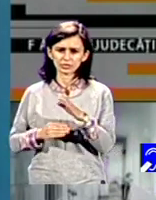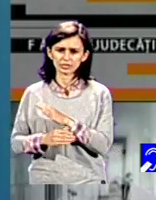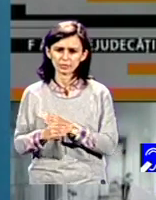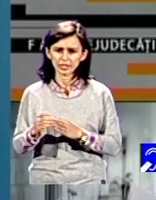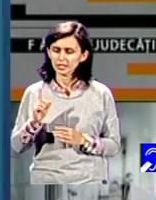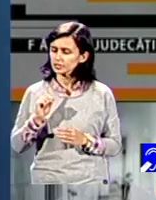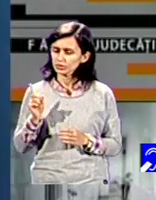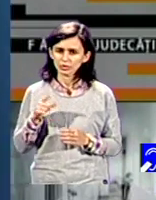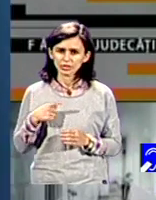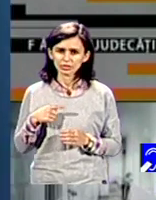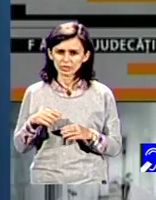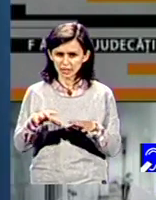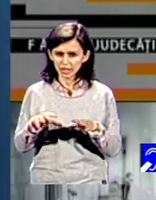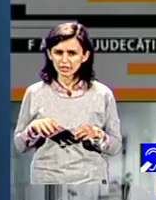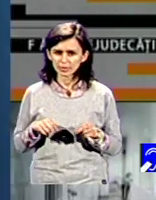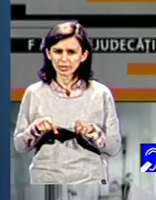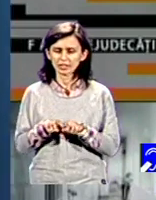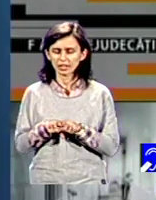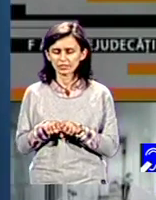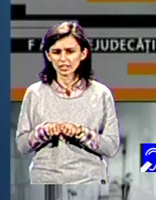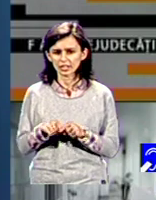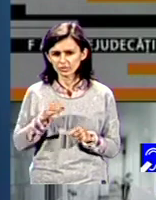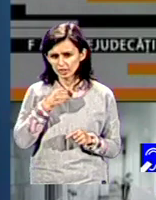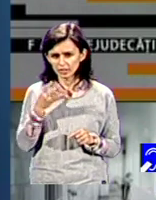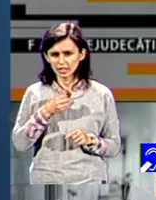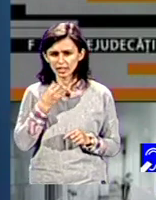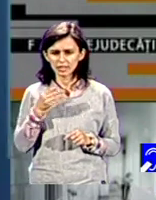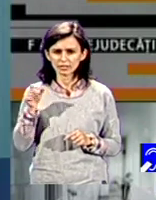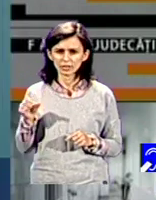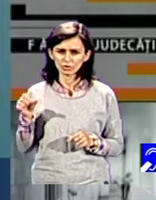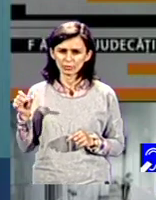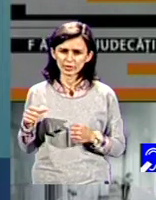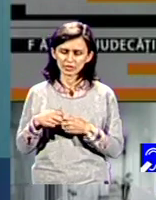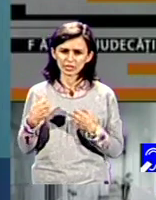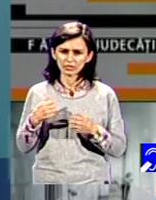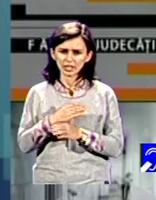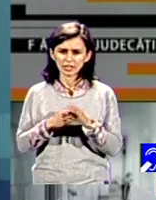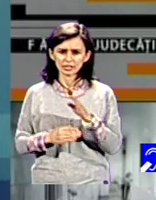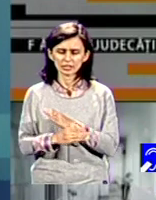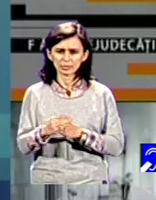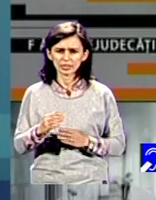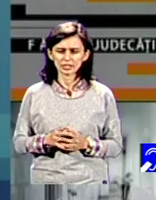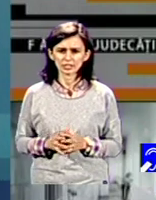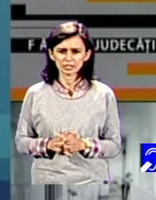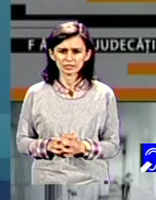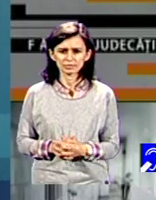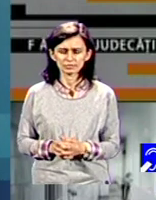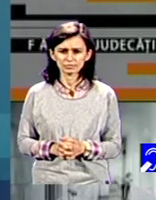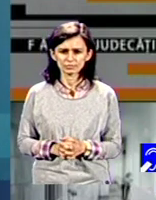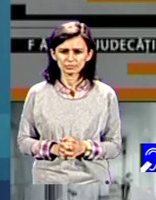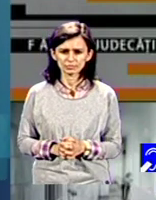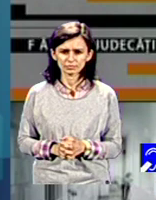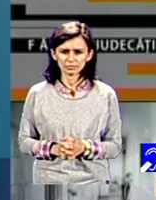în același fel în care sunt categoriile unor persoane care nu suferă de dizabilități nu vorbesc neapărat să spun